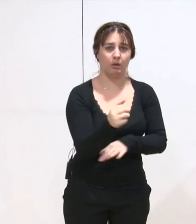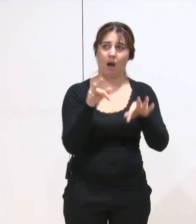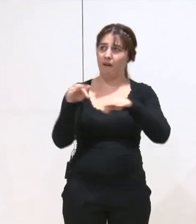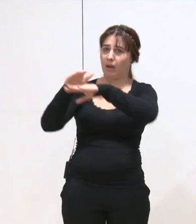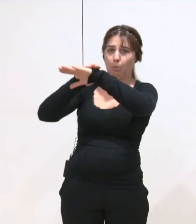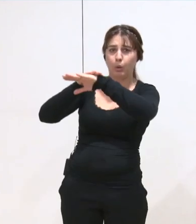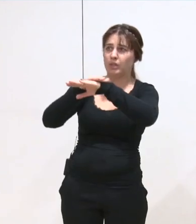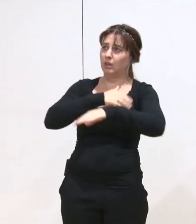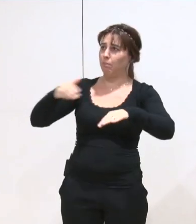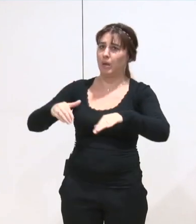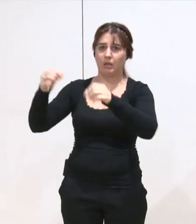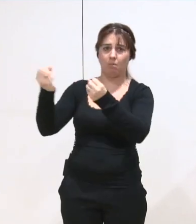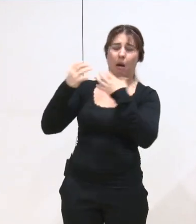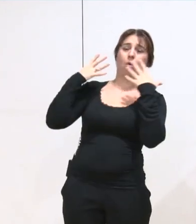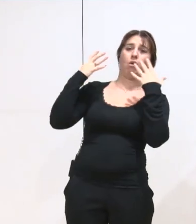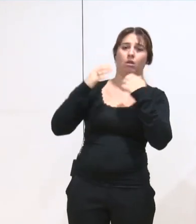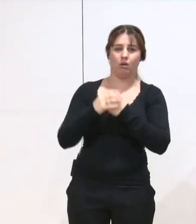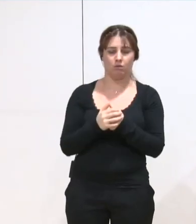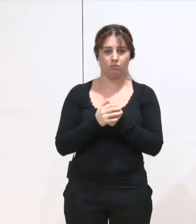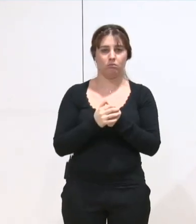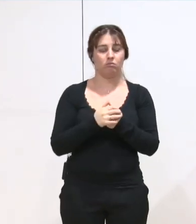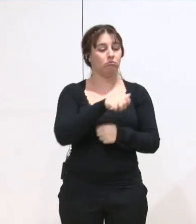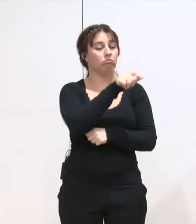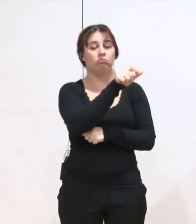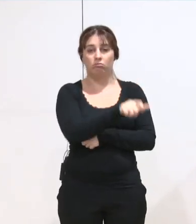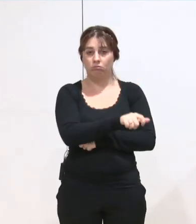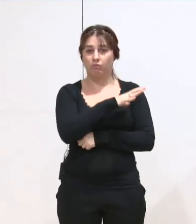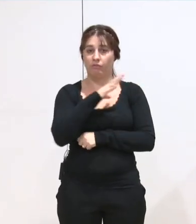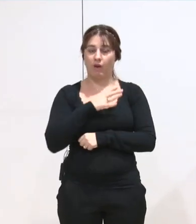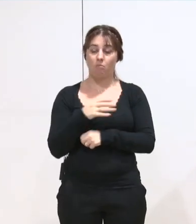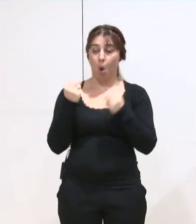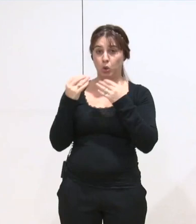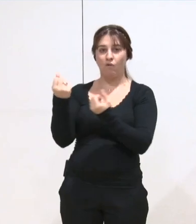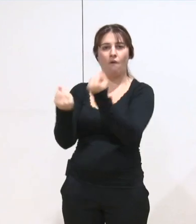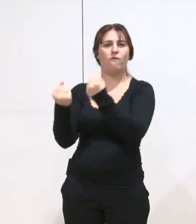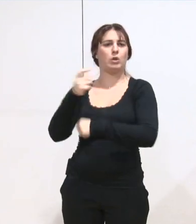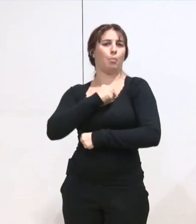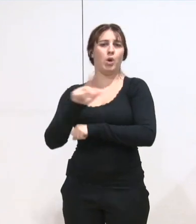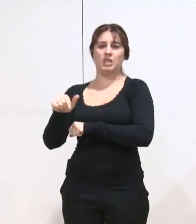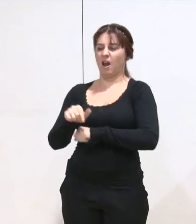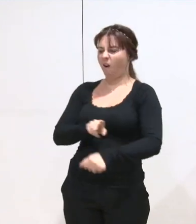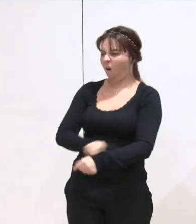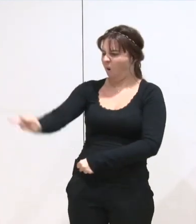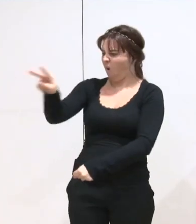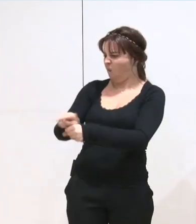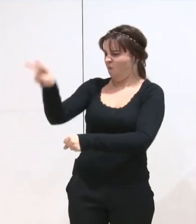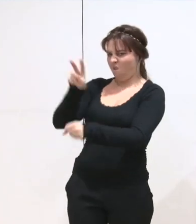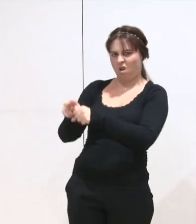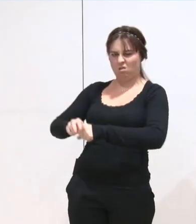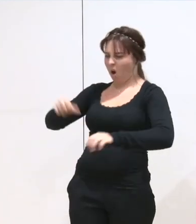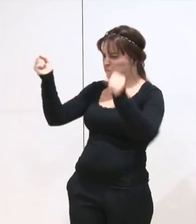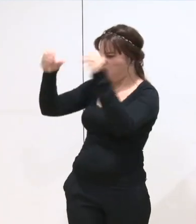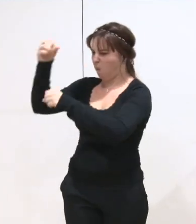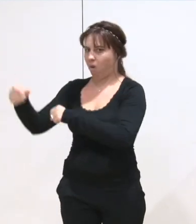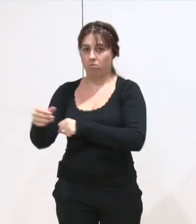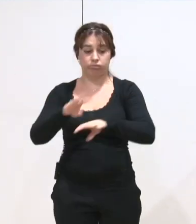autorités. Sophie, elle, je vois régulièrement une voiture de police se faire insulter et empêcher d'entrer dans ce quartier